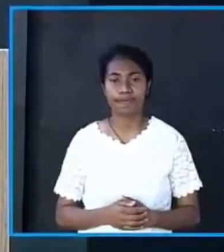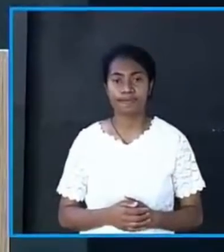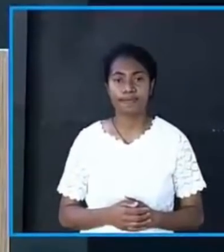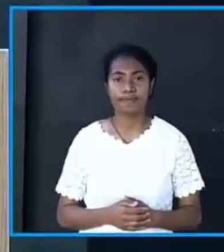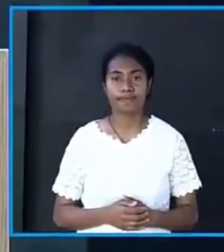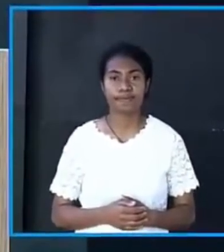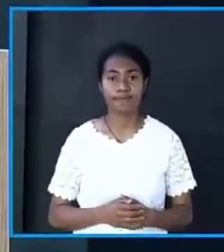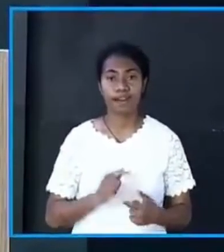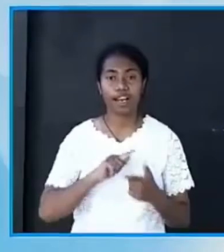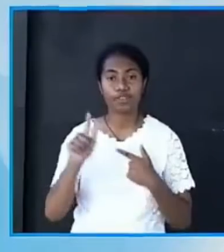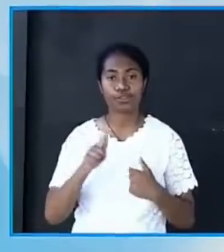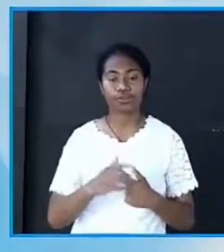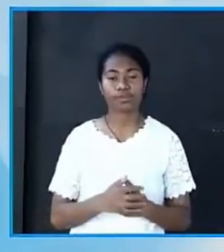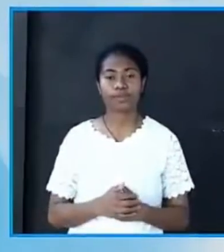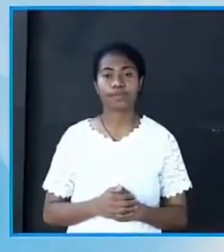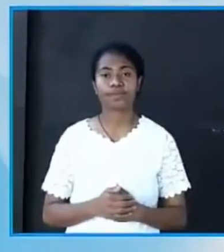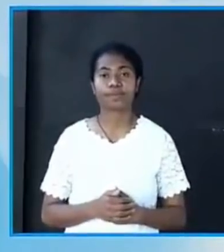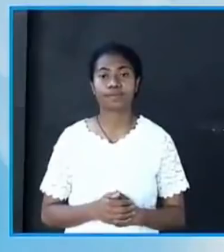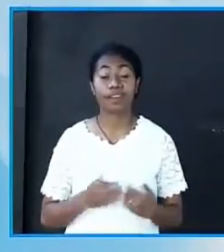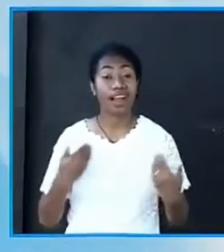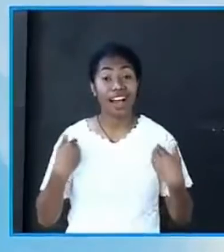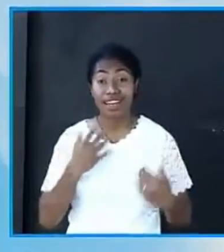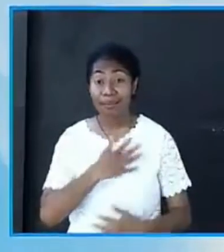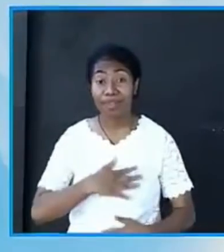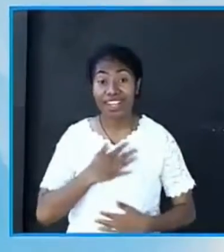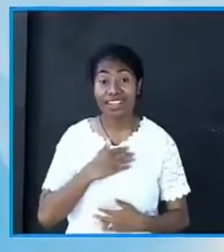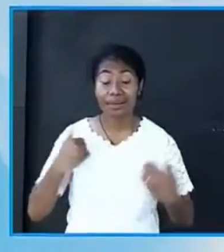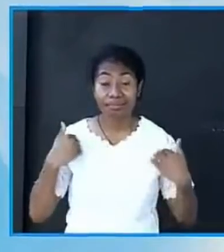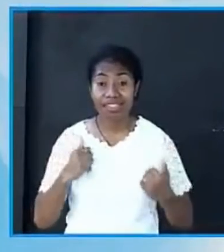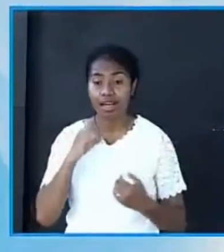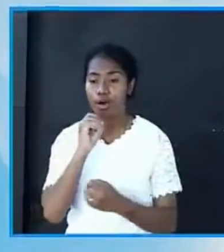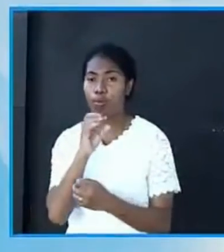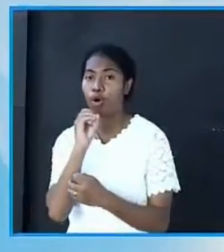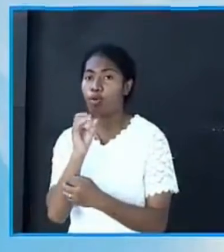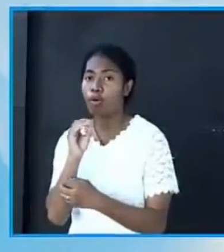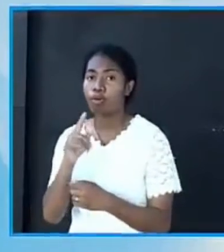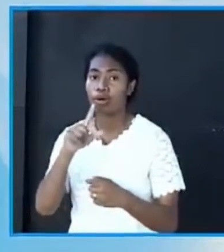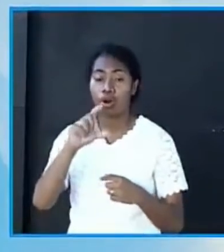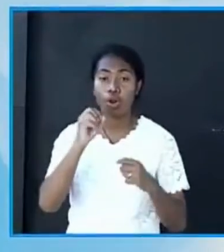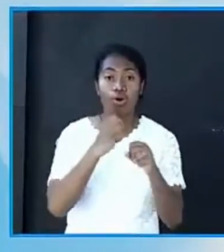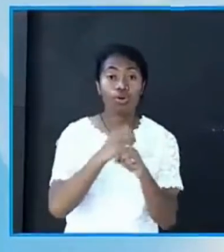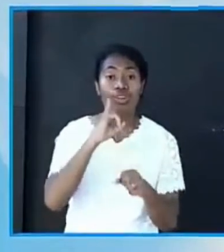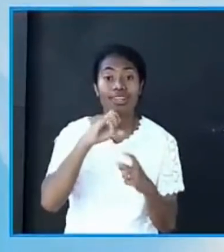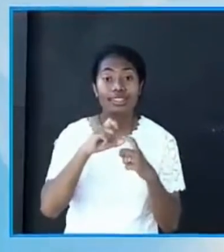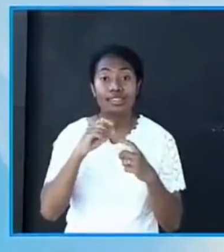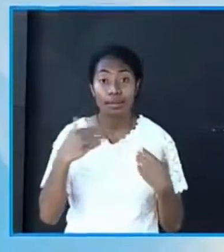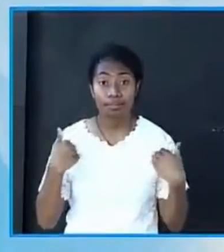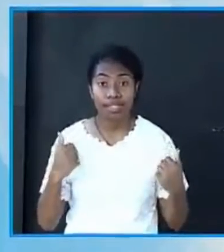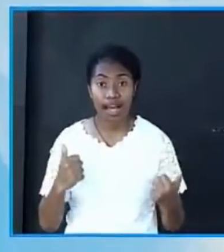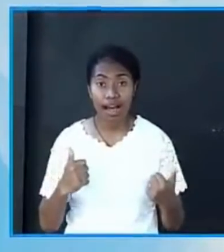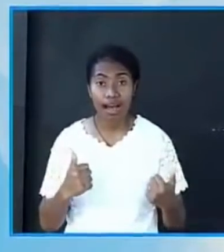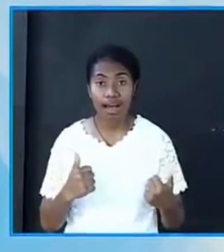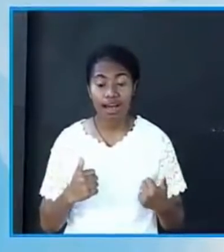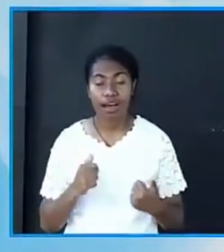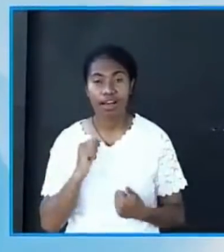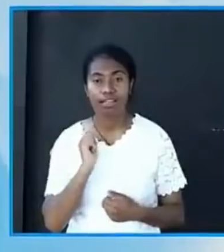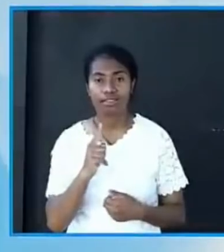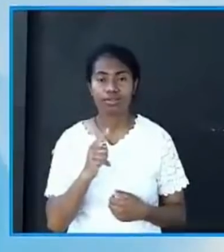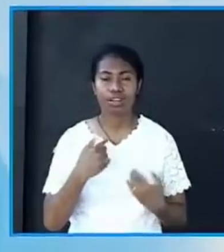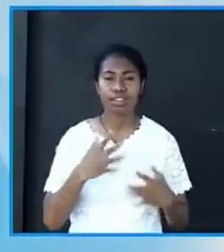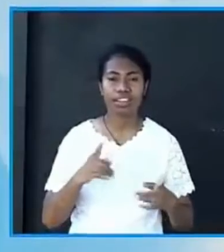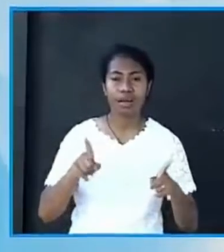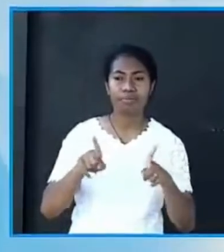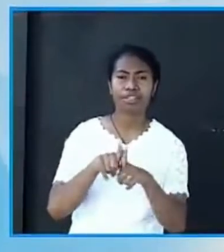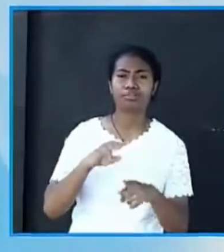trus Adakah binatang yang dapat berkata-kata secara logis semutan lebih datang yang sopan ketika